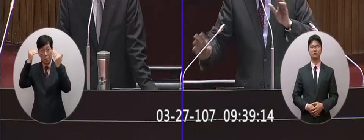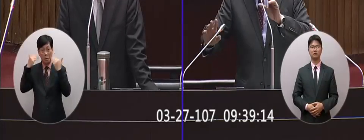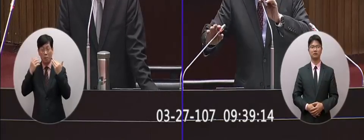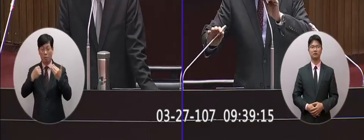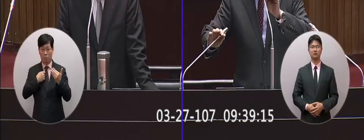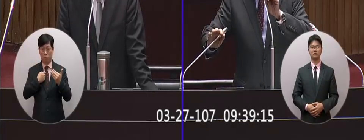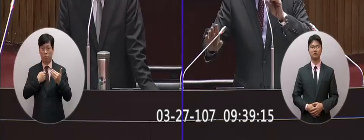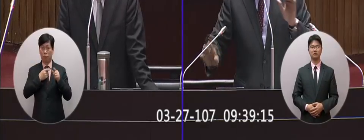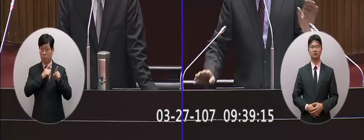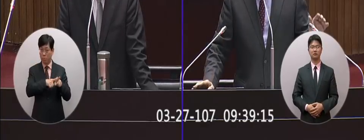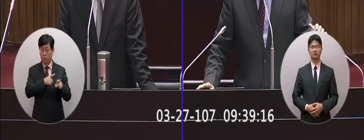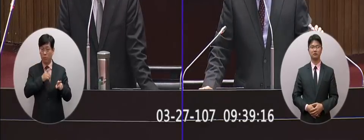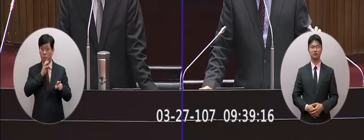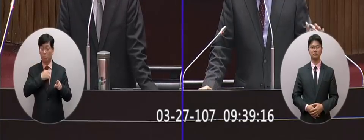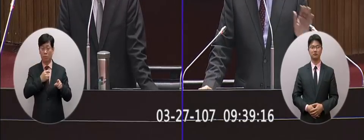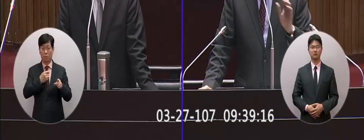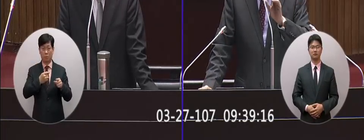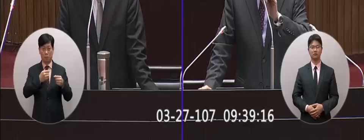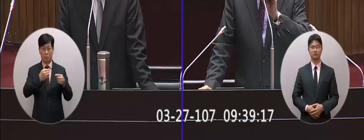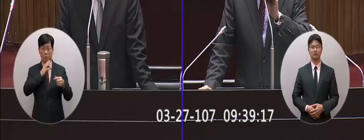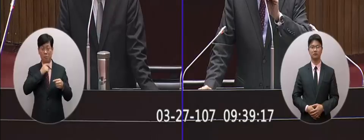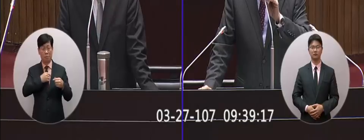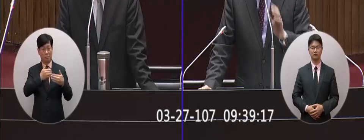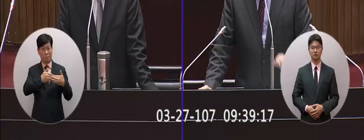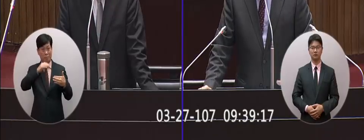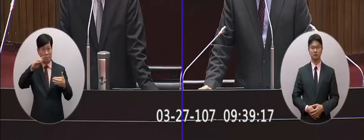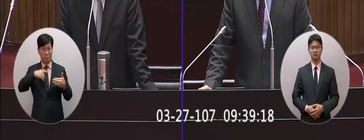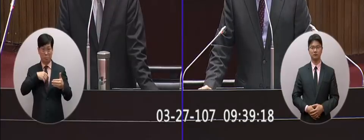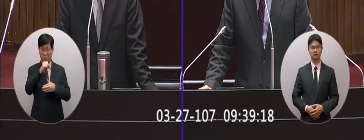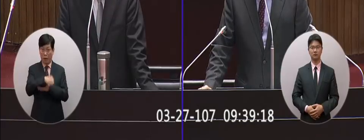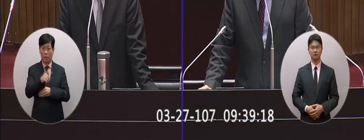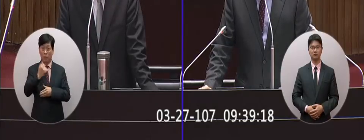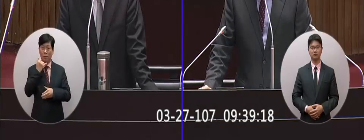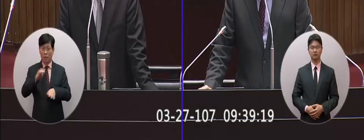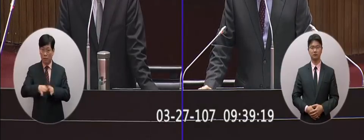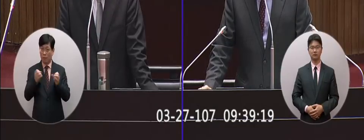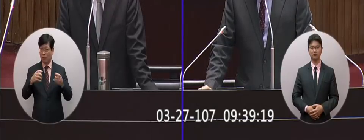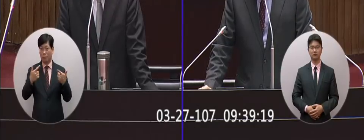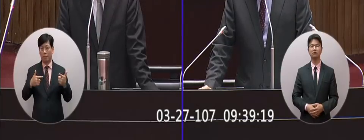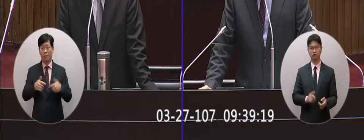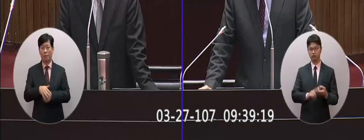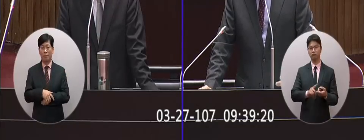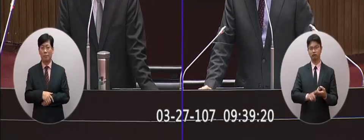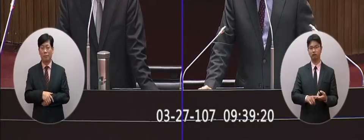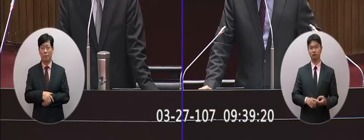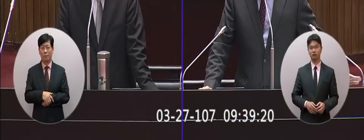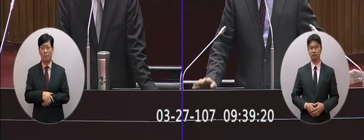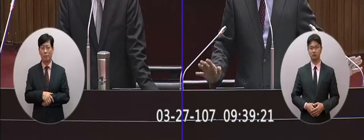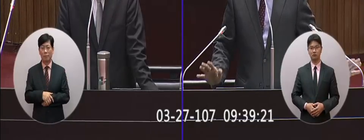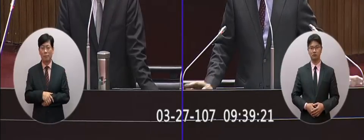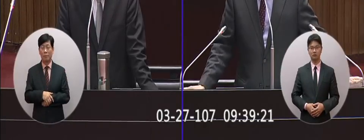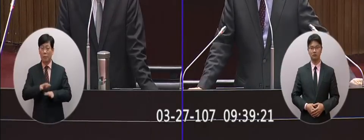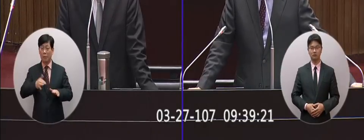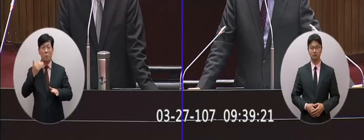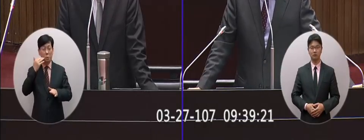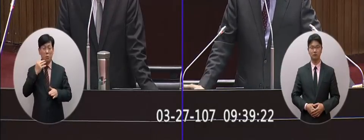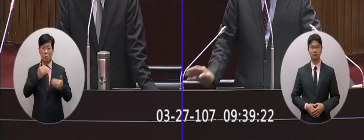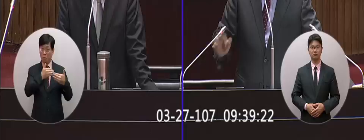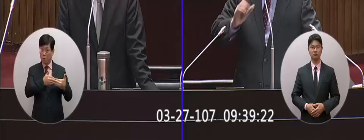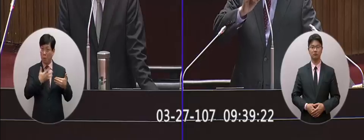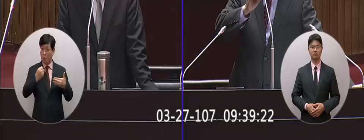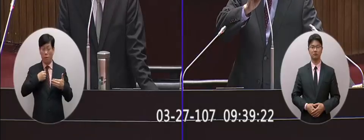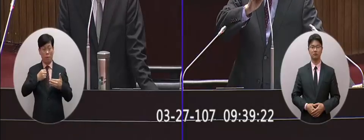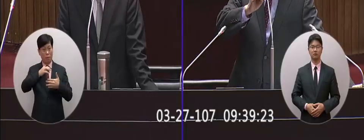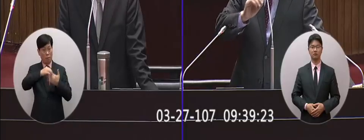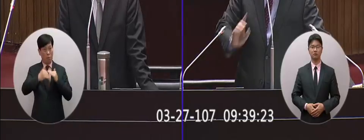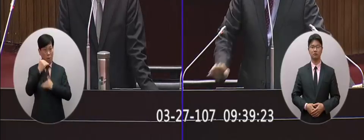受，北韩是属于中国的一部分才准他谈判的。 对的啊， 今天如果中国不设